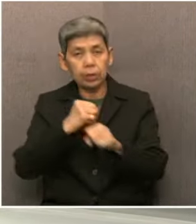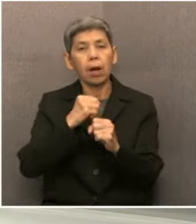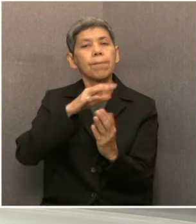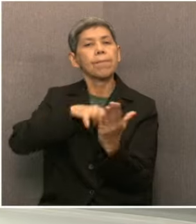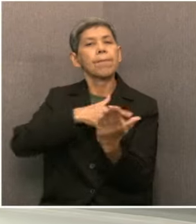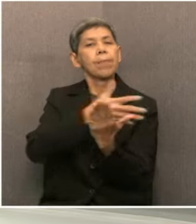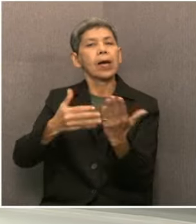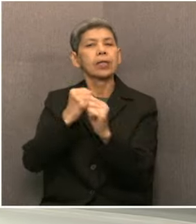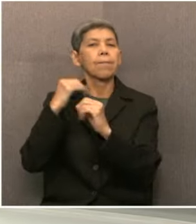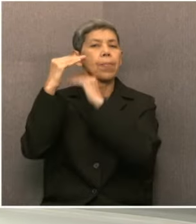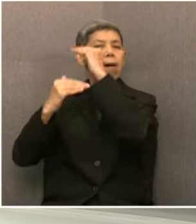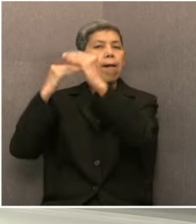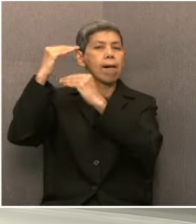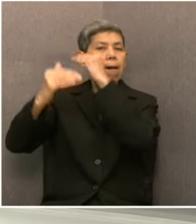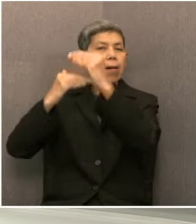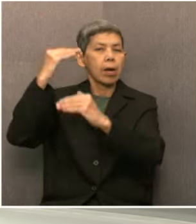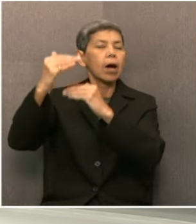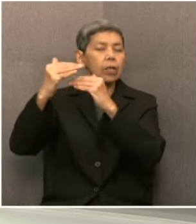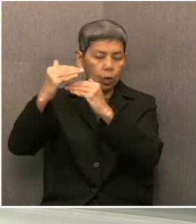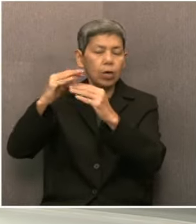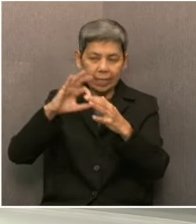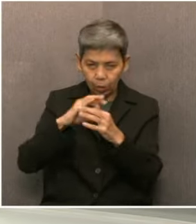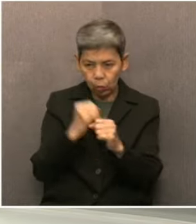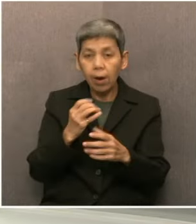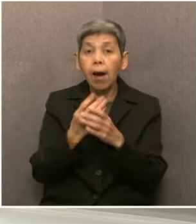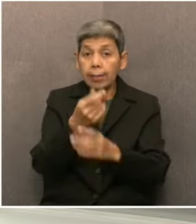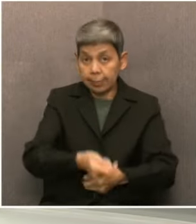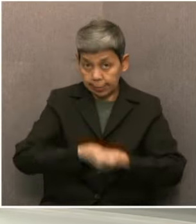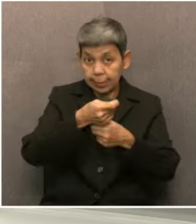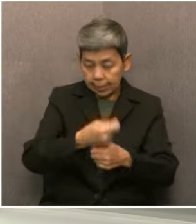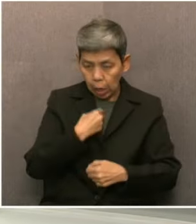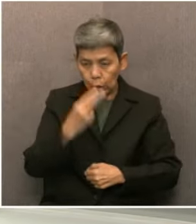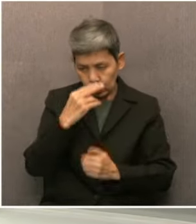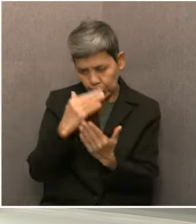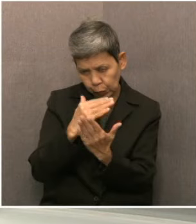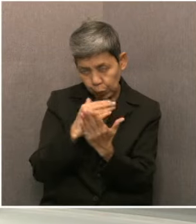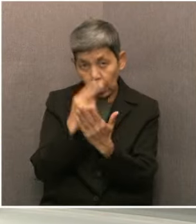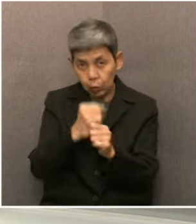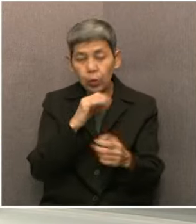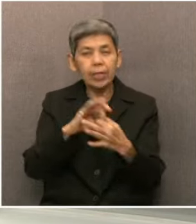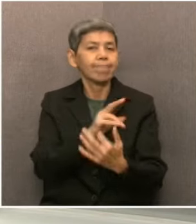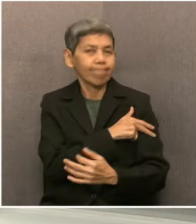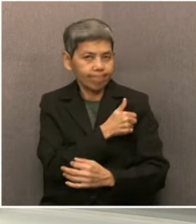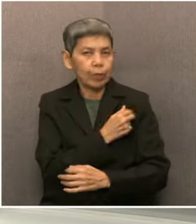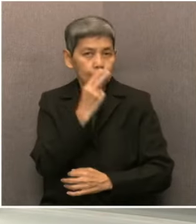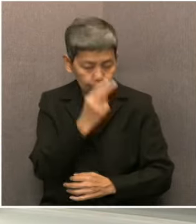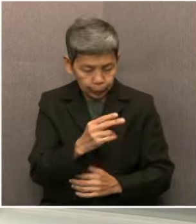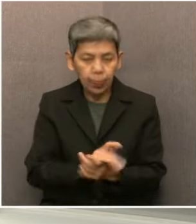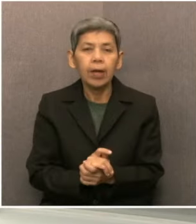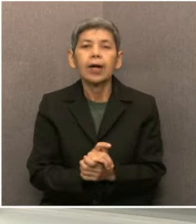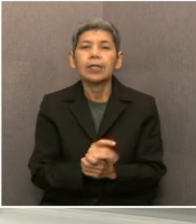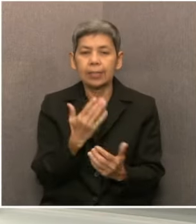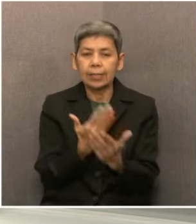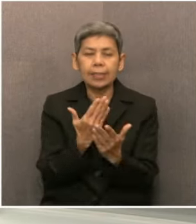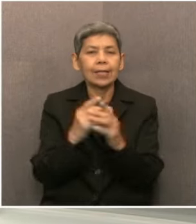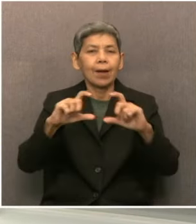ปัญหาจังหวัดพัฒนาสู่เมืองนวัตกรรมการเกษตรแล้วก็จะไปติดตามนโยบายสำคัญด้านสาธารณสุขด้วยนะคะก็คือ 30บาท